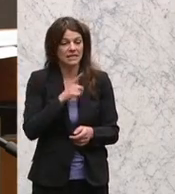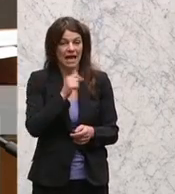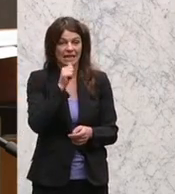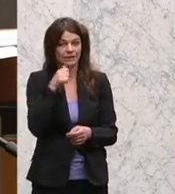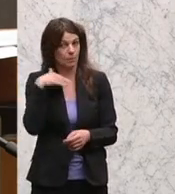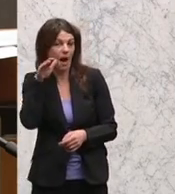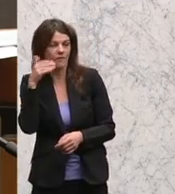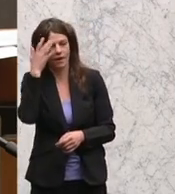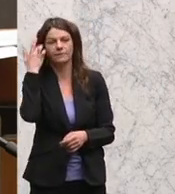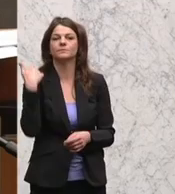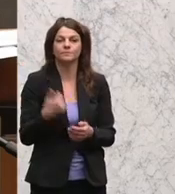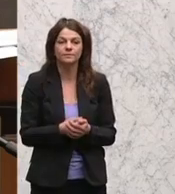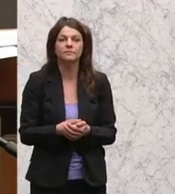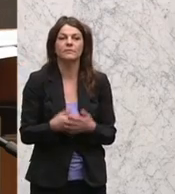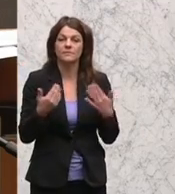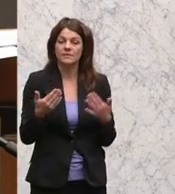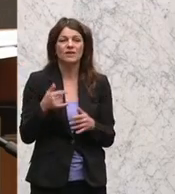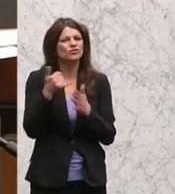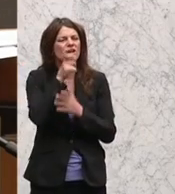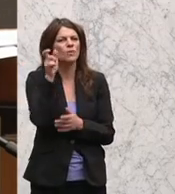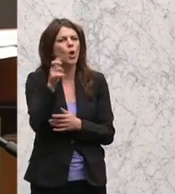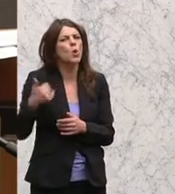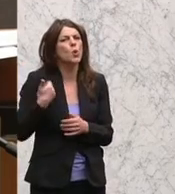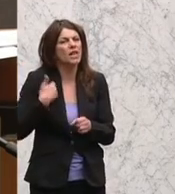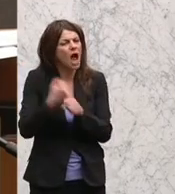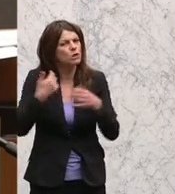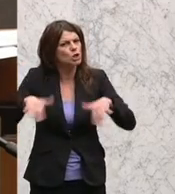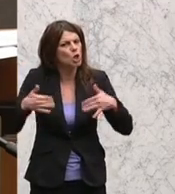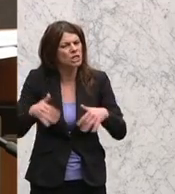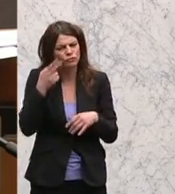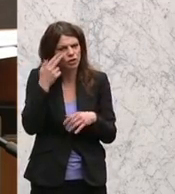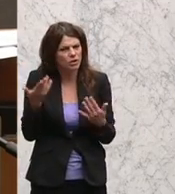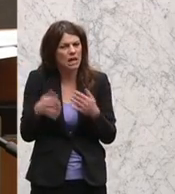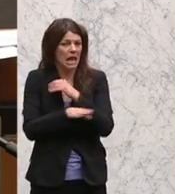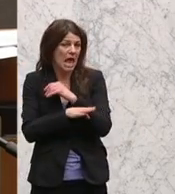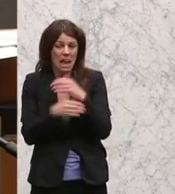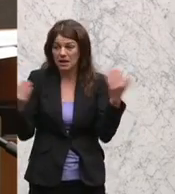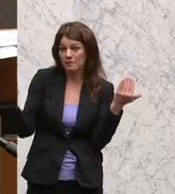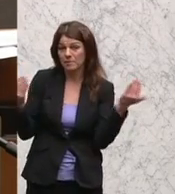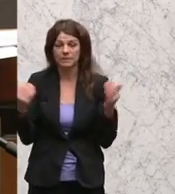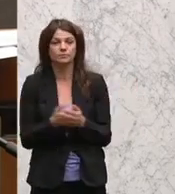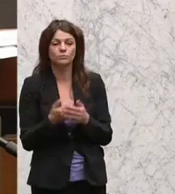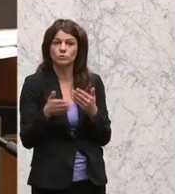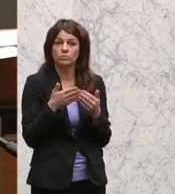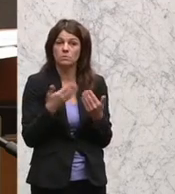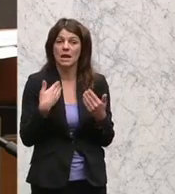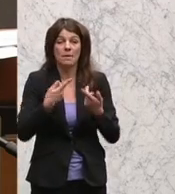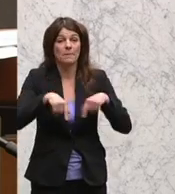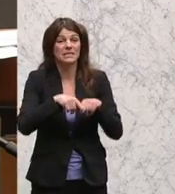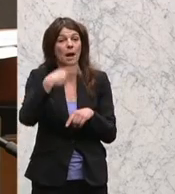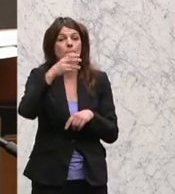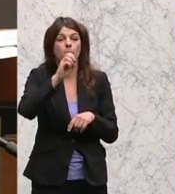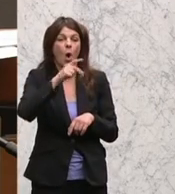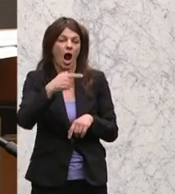wissen, insofern Stichwort Jugendarbeitslosigkeit, Lehrlinge. Auf der einen Seite haben wir zum Beispiel im Bezirk